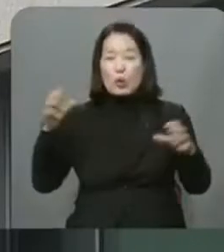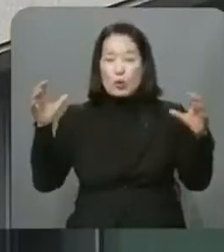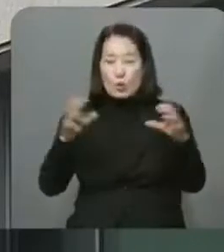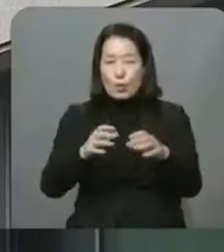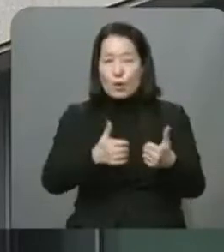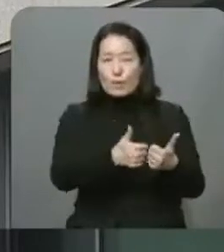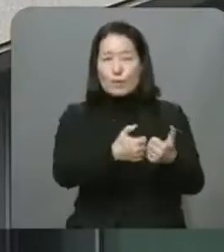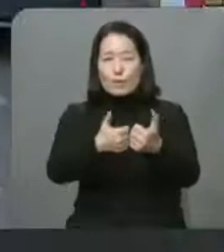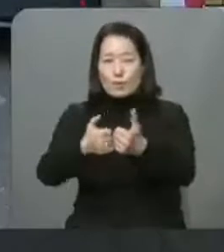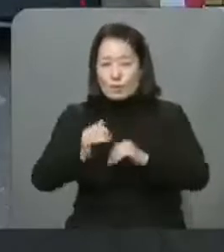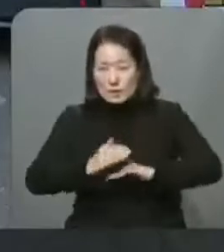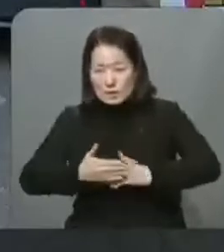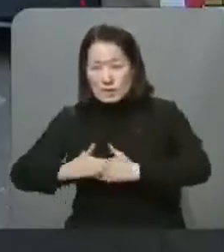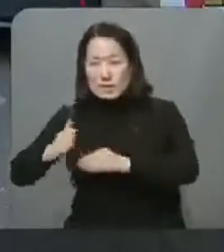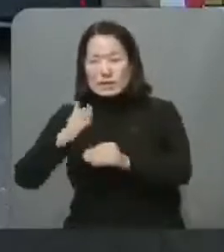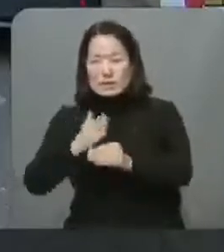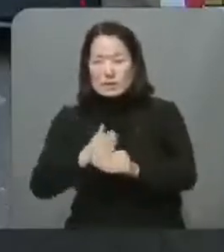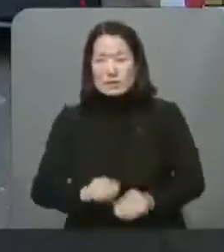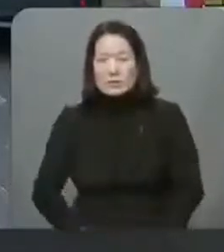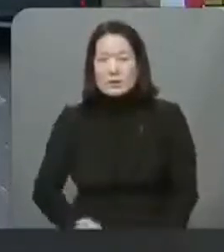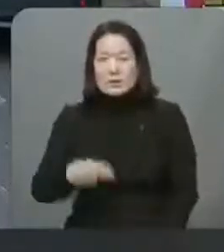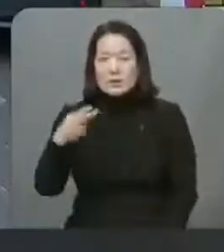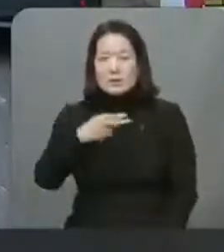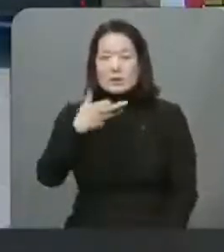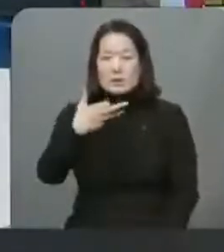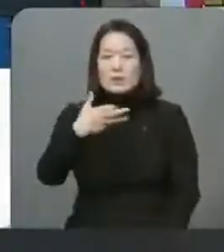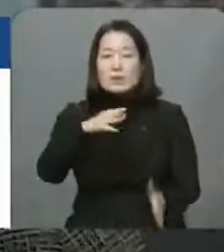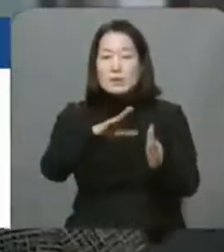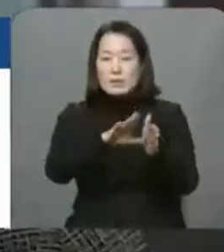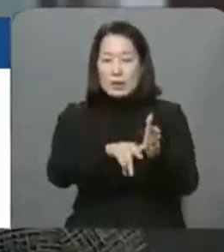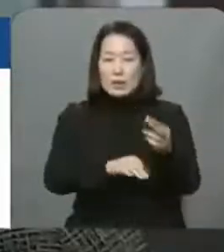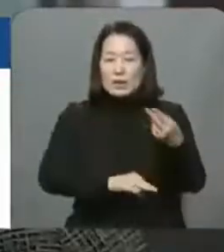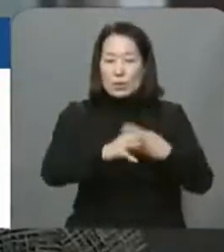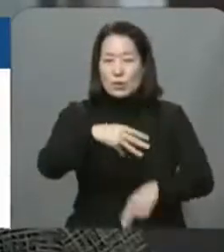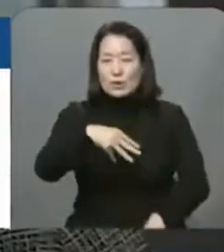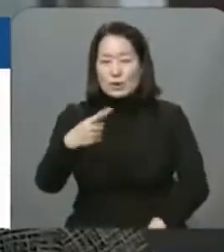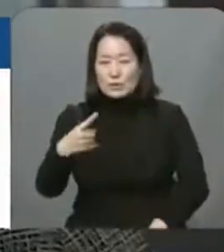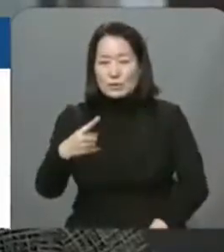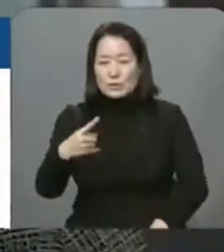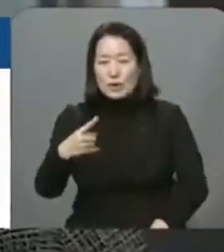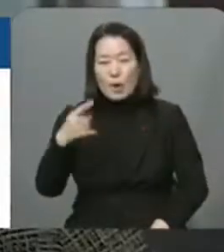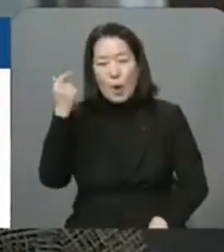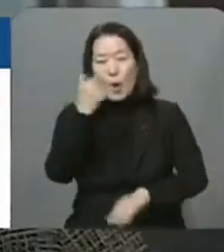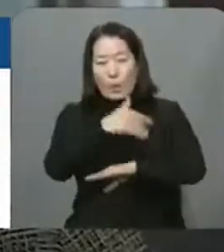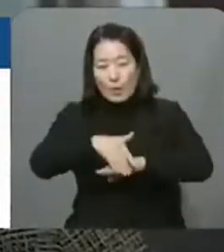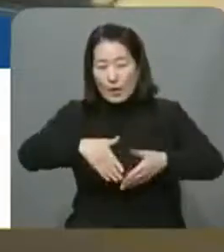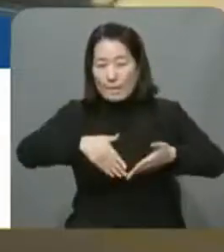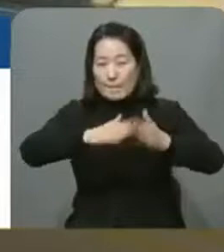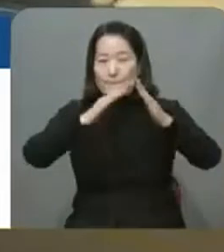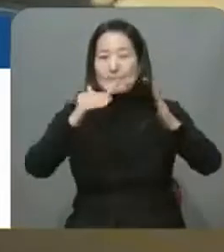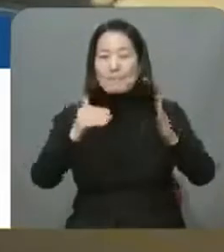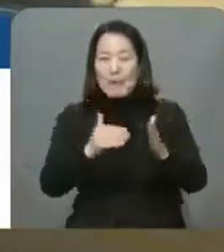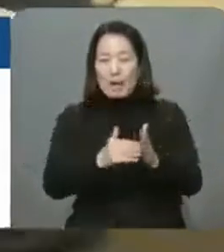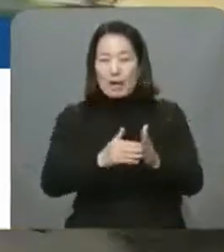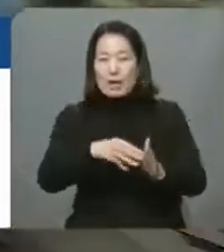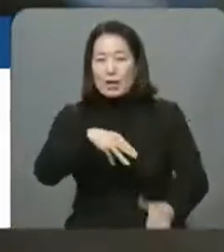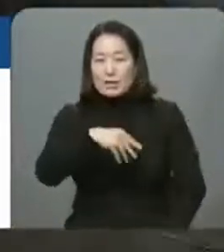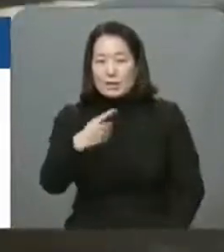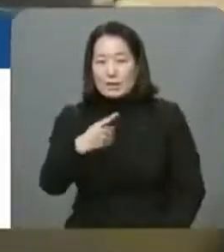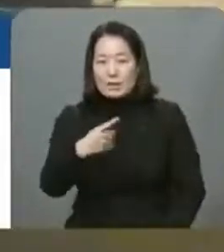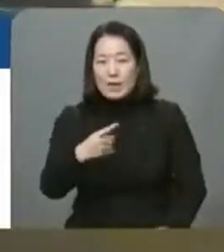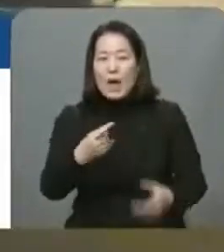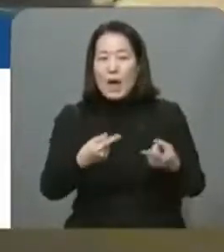논의가 진행되고 있습니다. 2018년도에 동해 삼척 자율통합 기본계획을 수립했습니다. 삼척시와